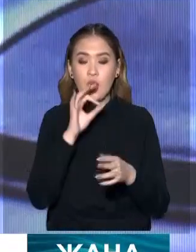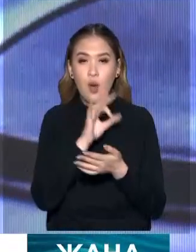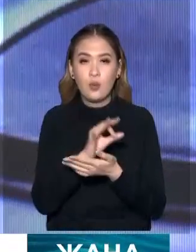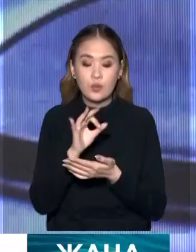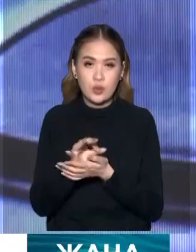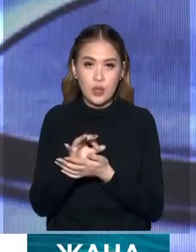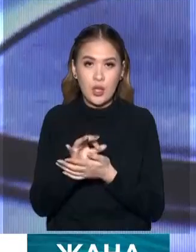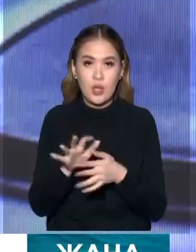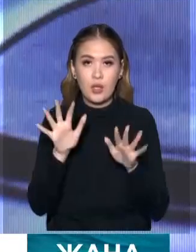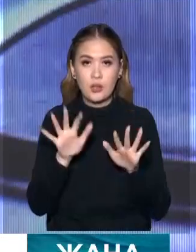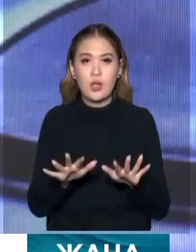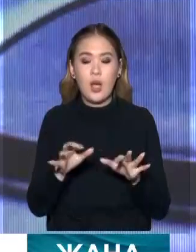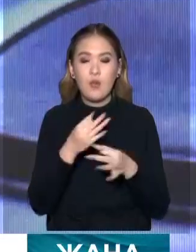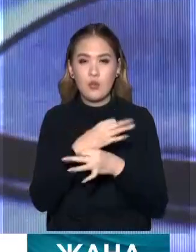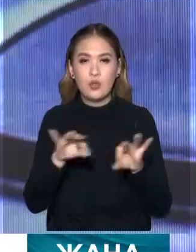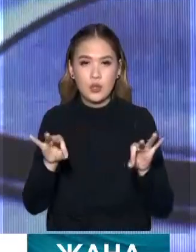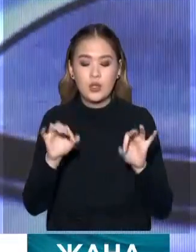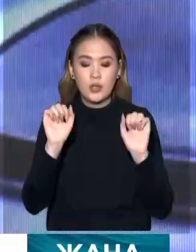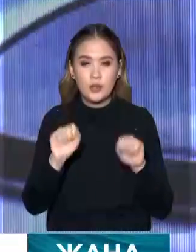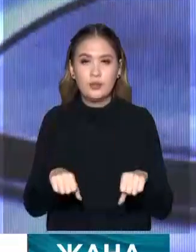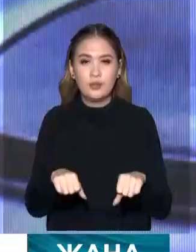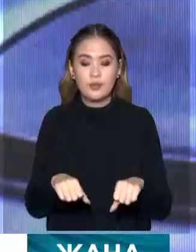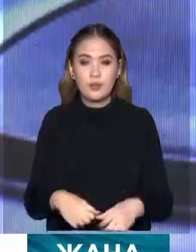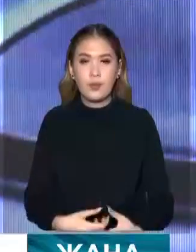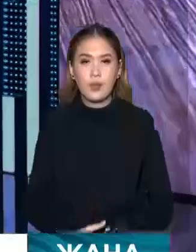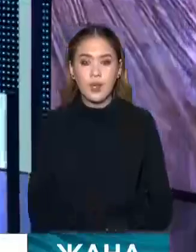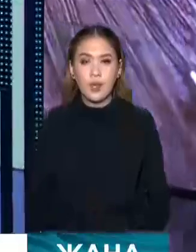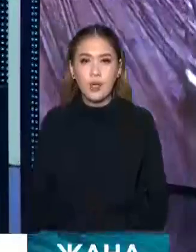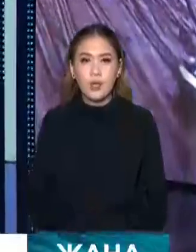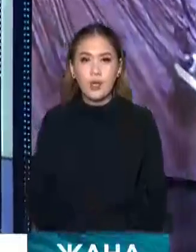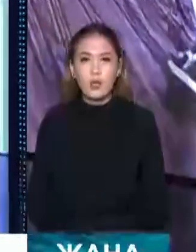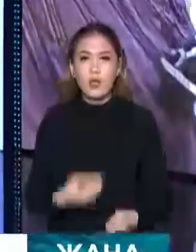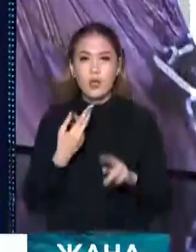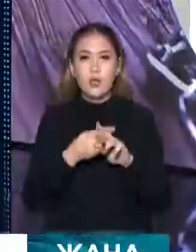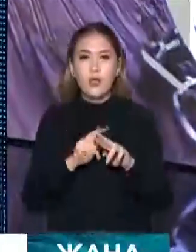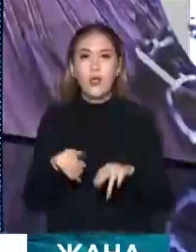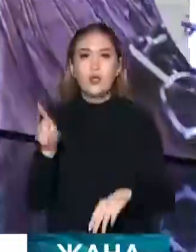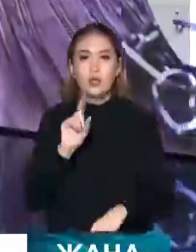және қылмыстық жазадан бірден босатылады. Иә? Мен ол не деген сөз?